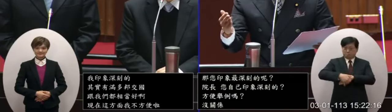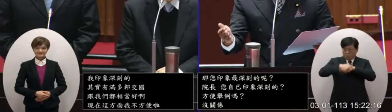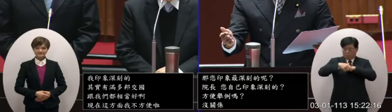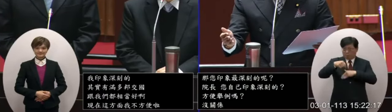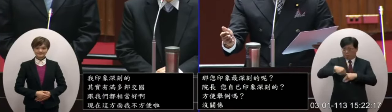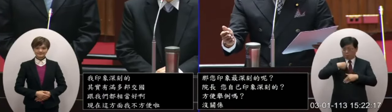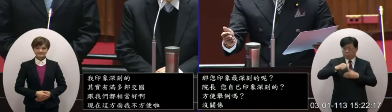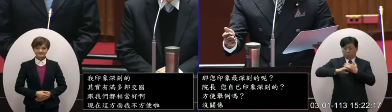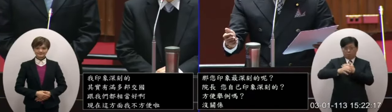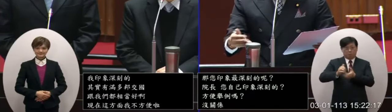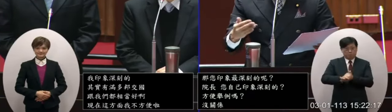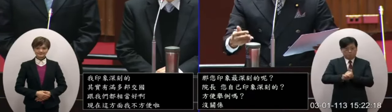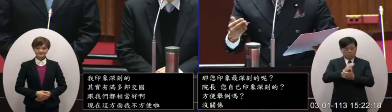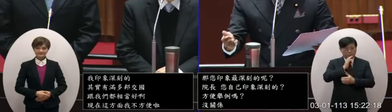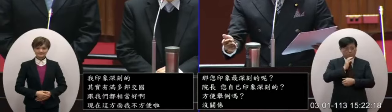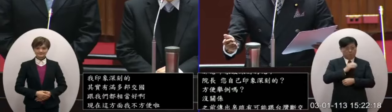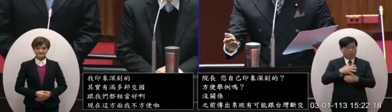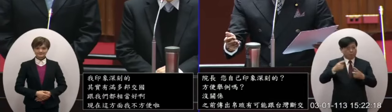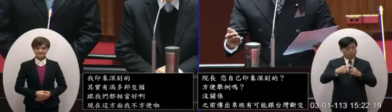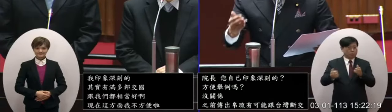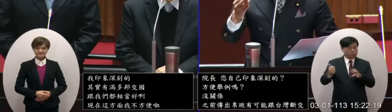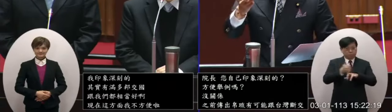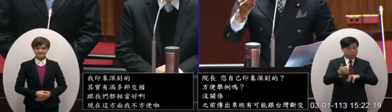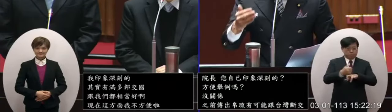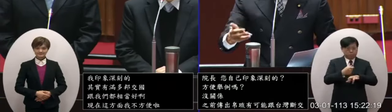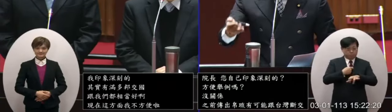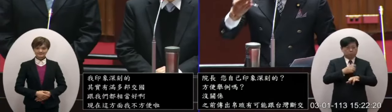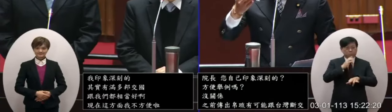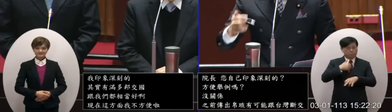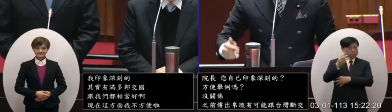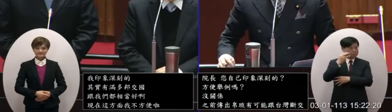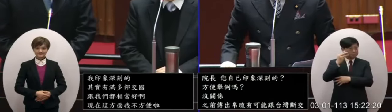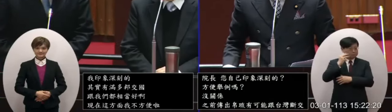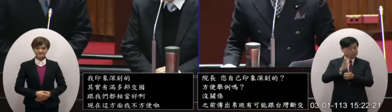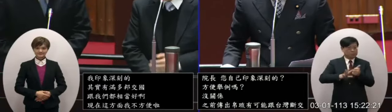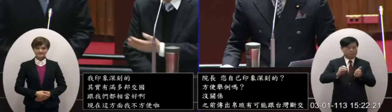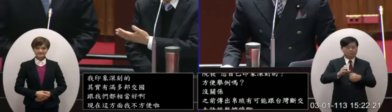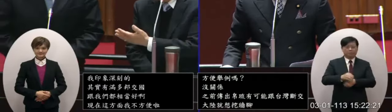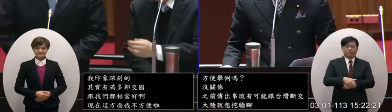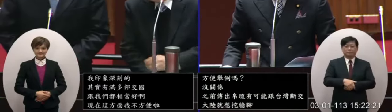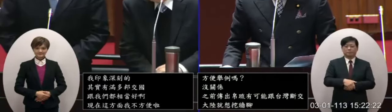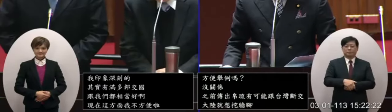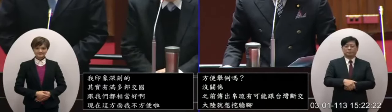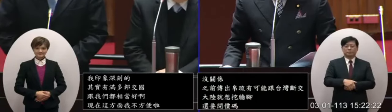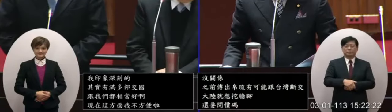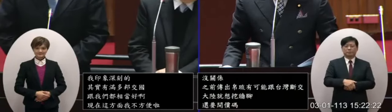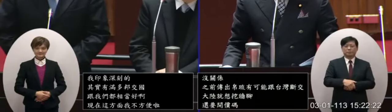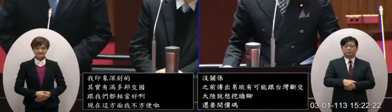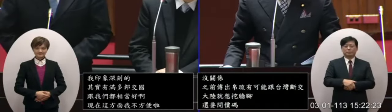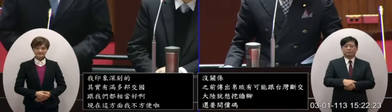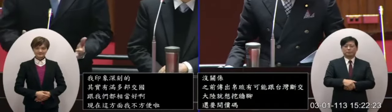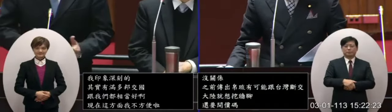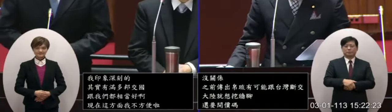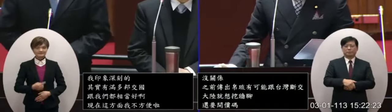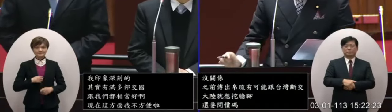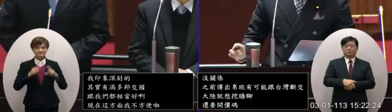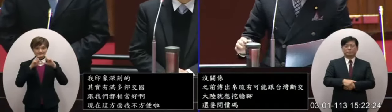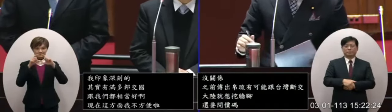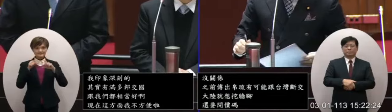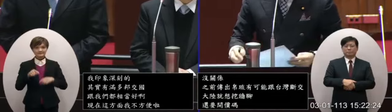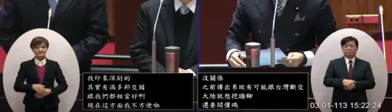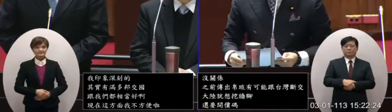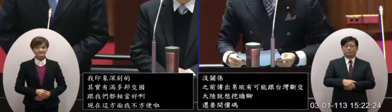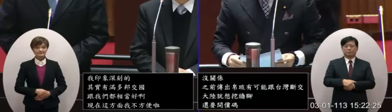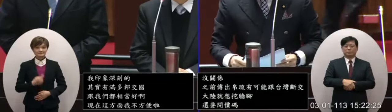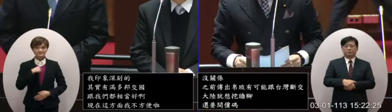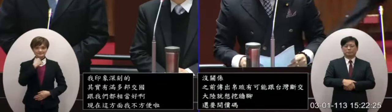邦交国吗？有这么多人要搭吗？是否有政治考量？部长， 回答委员的问题哈，有